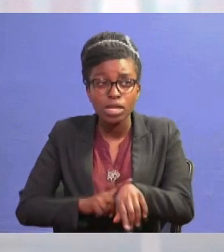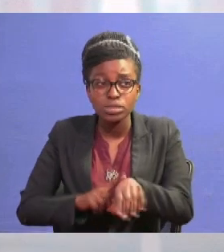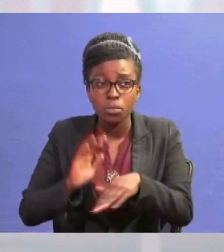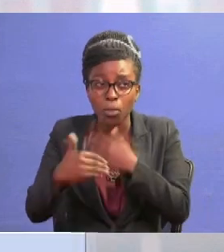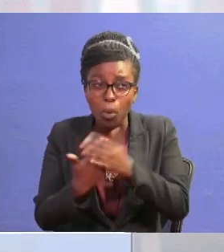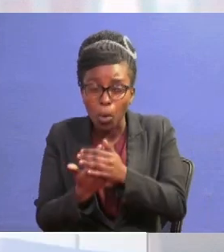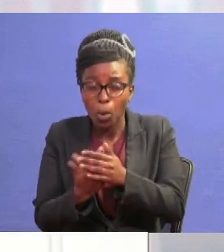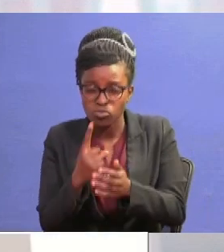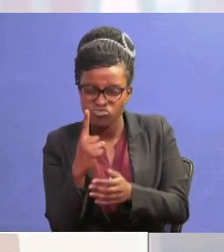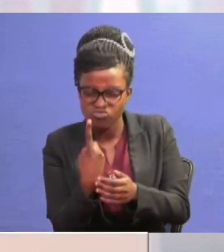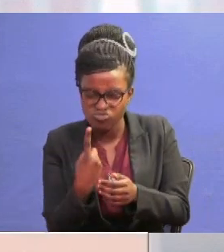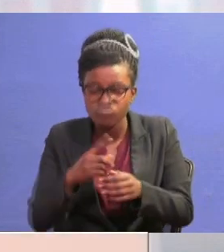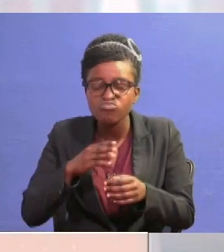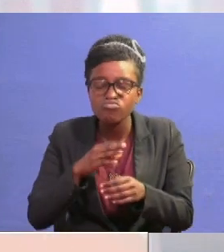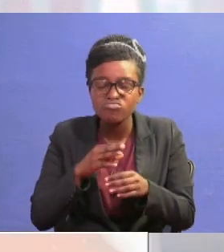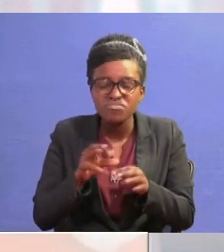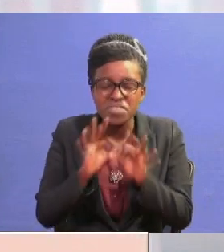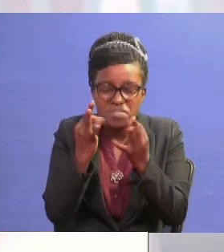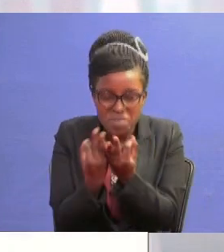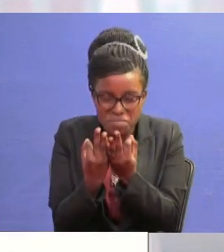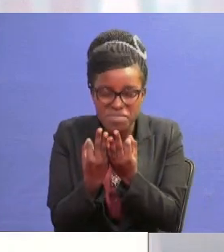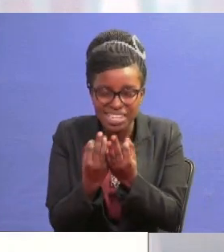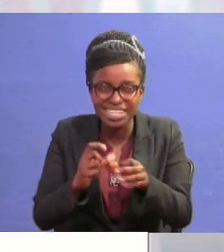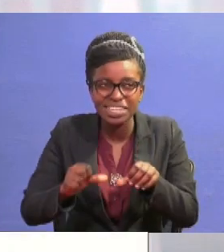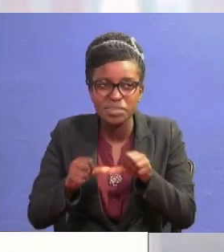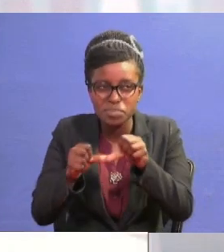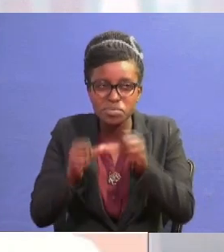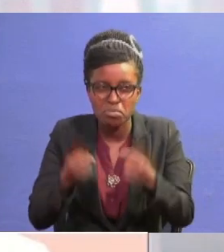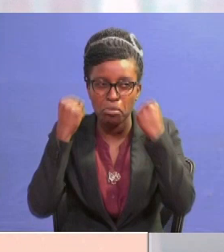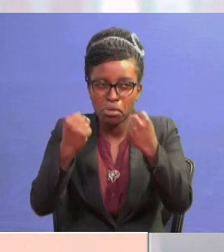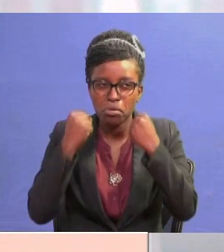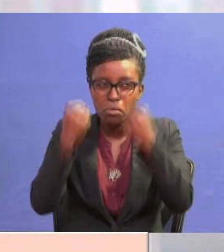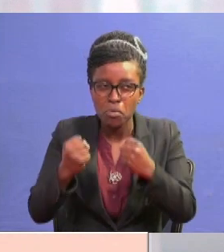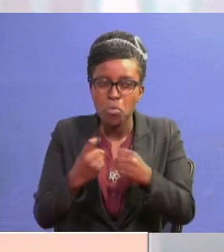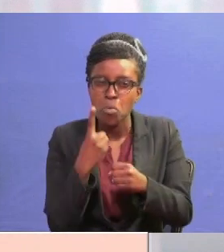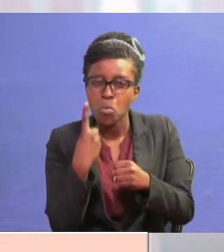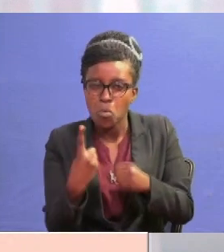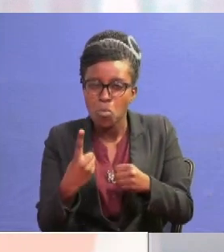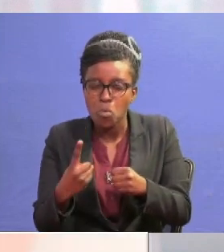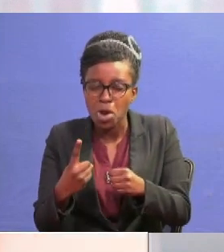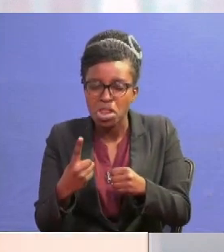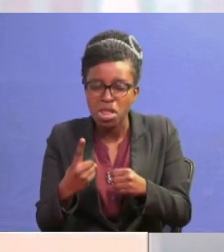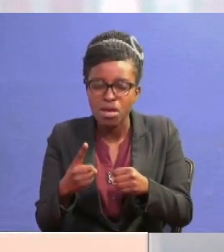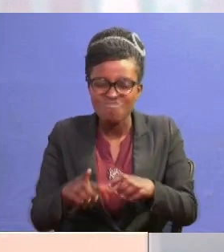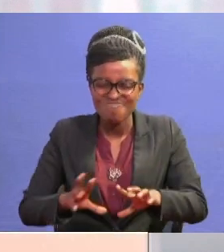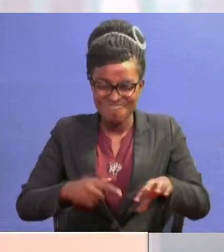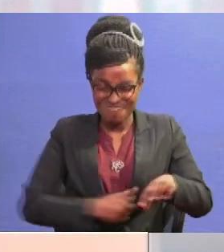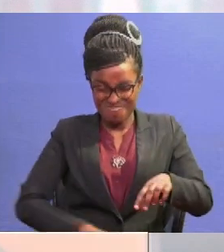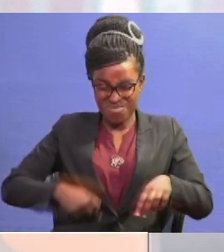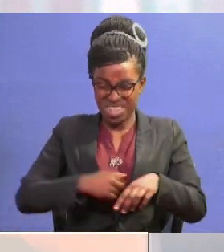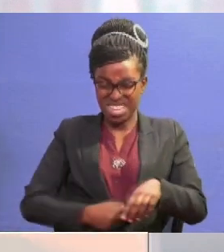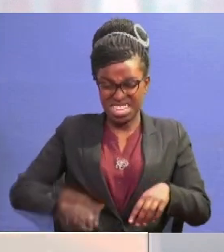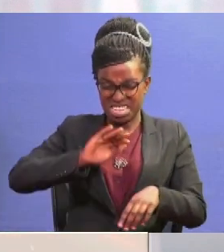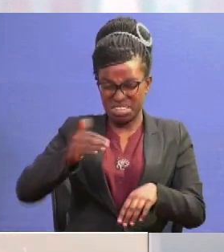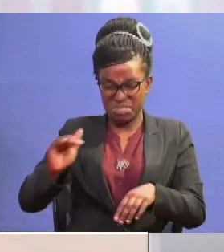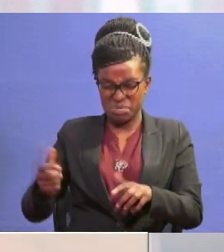Katika kijiji cha Mkao Moto, kaunti ndogo ya Malindi inadai haki baada ya mwana wao kufariki baada ya polisi kumfiatulia